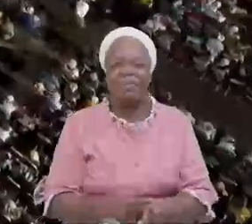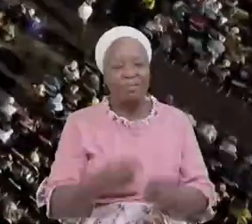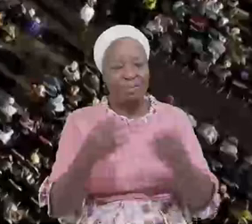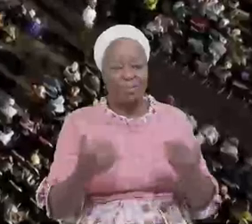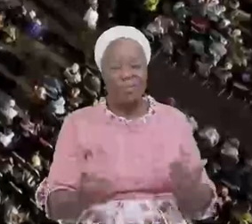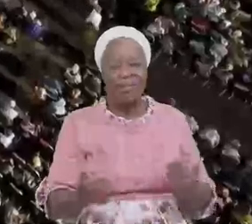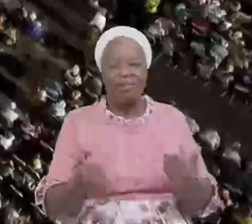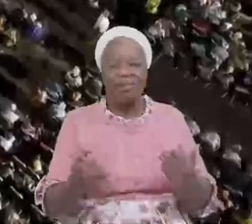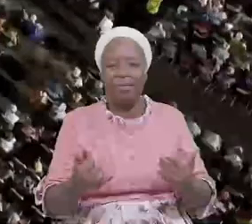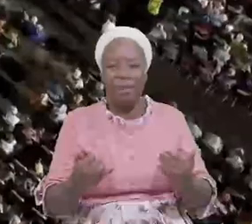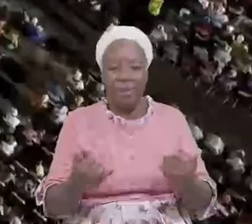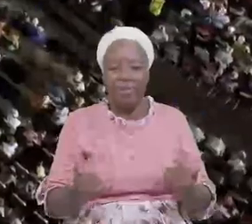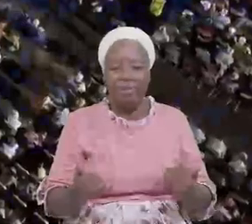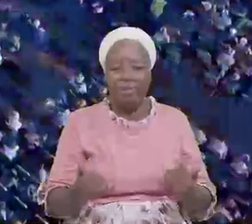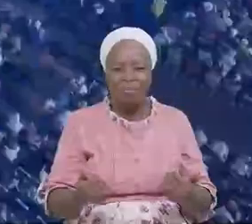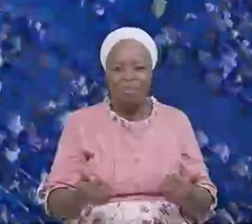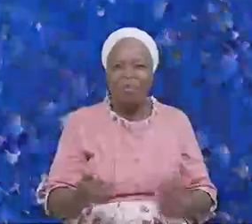Maintenant,